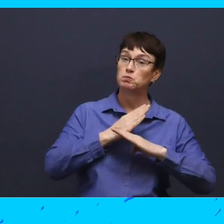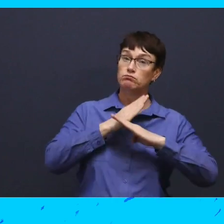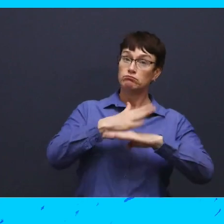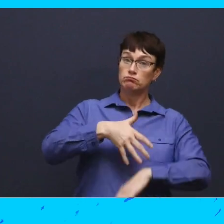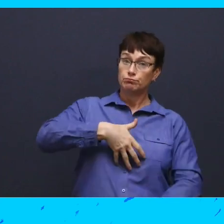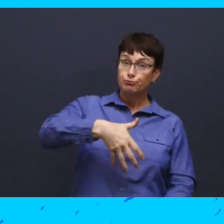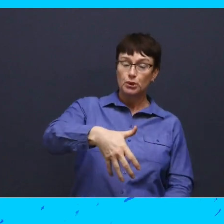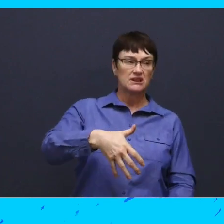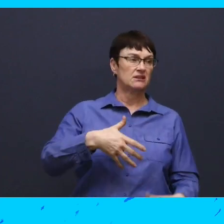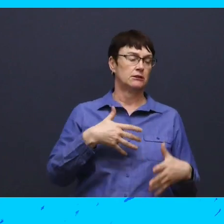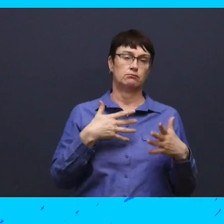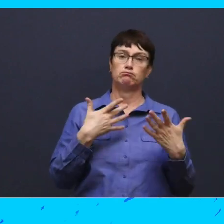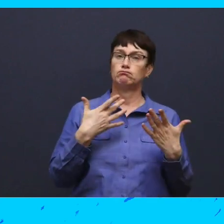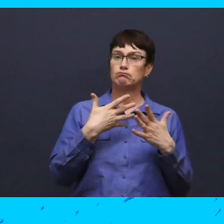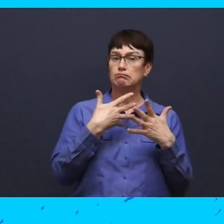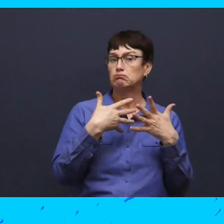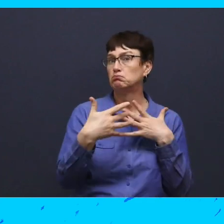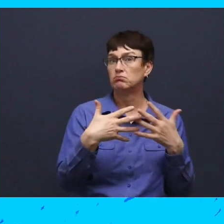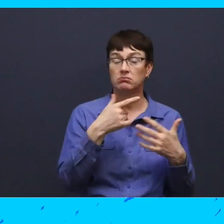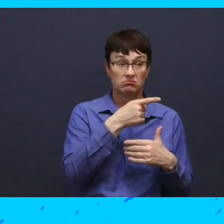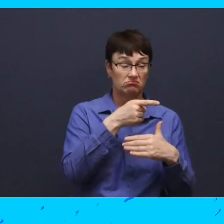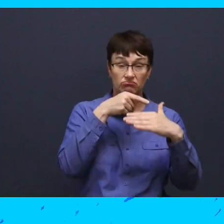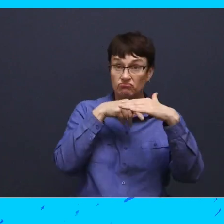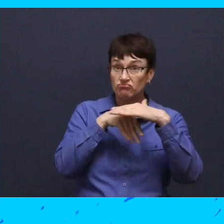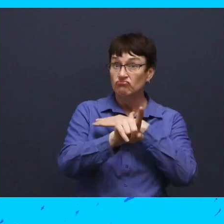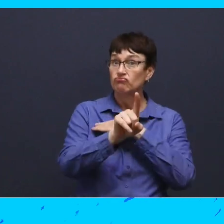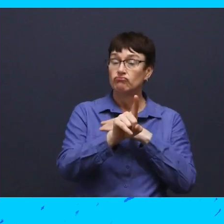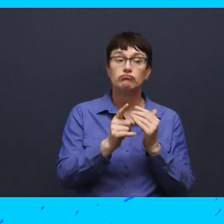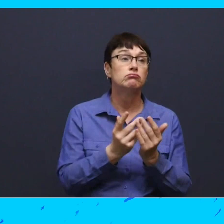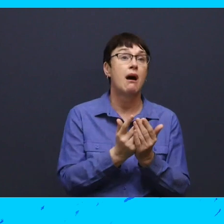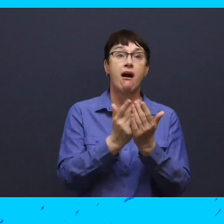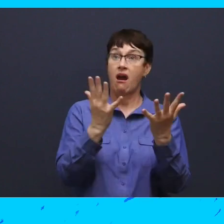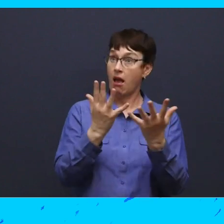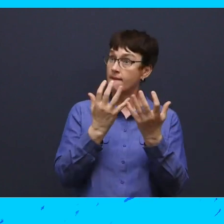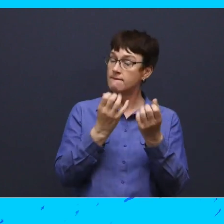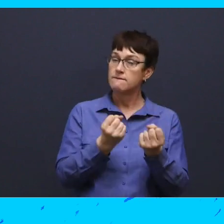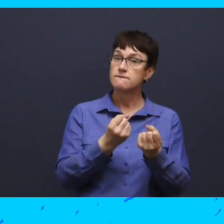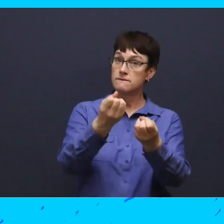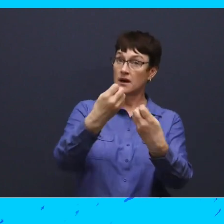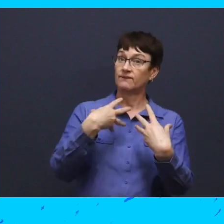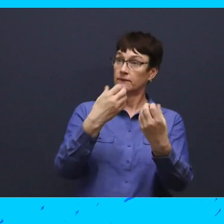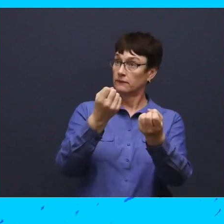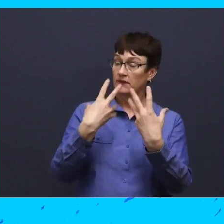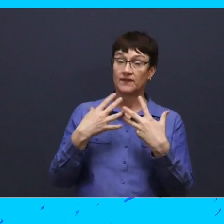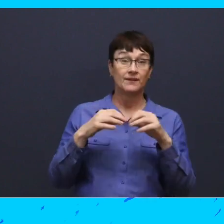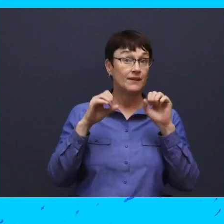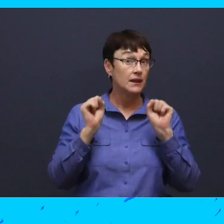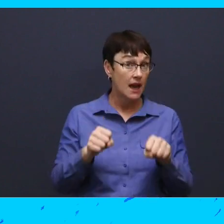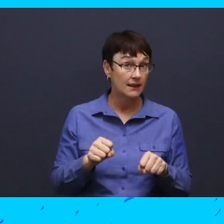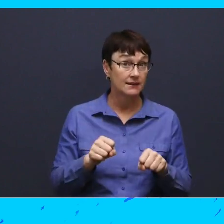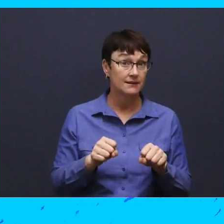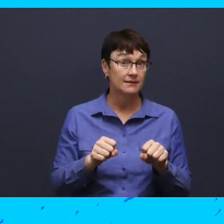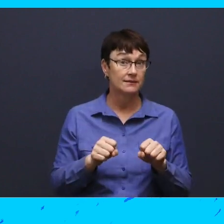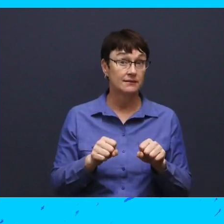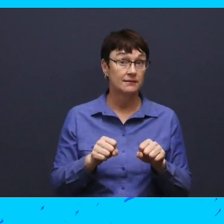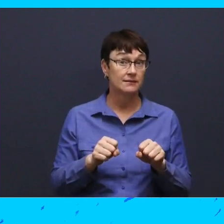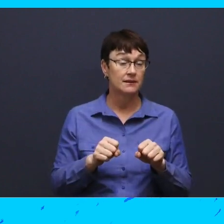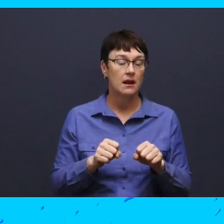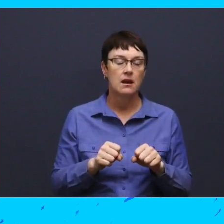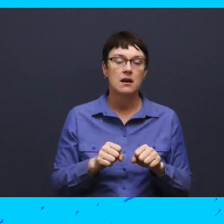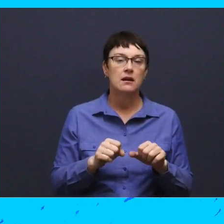les centres de santé, on peut y aller, mais ça ne dépend pas de la personne qui fournit